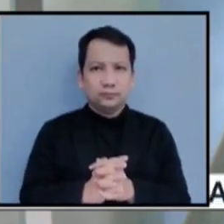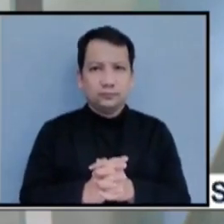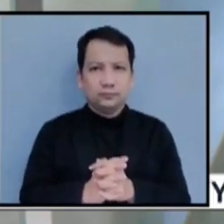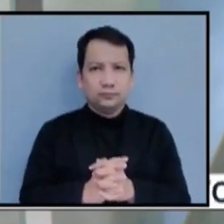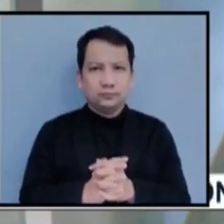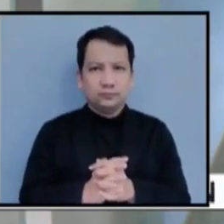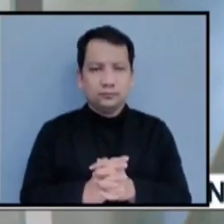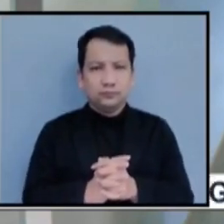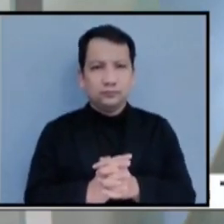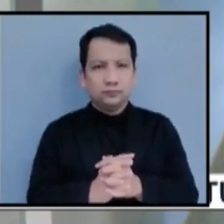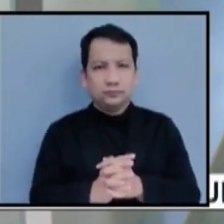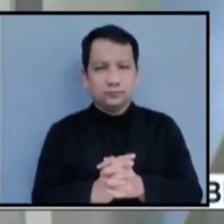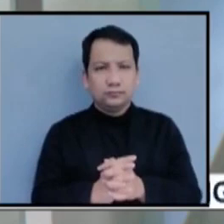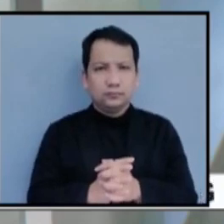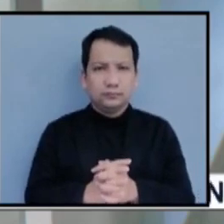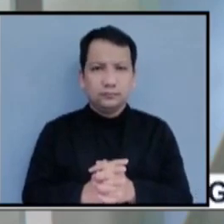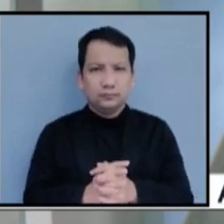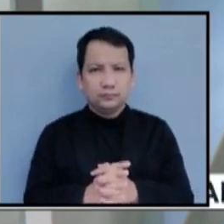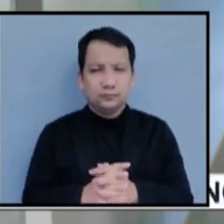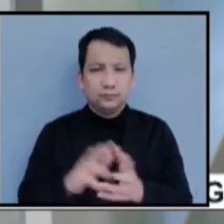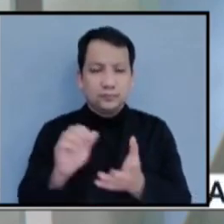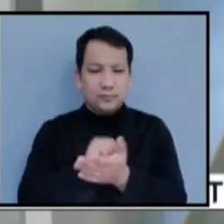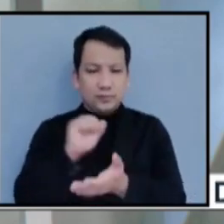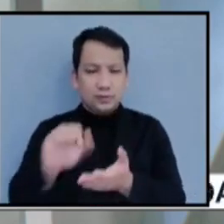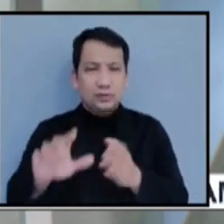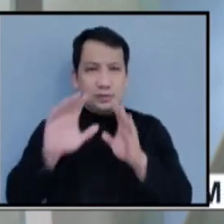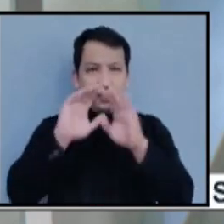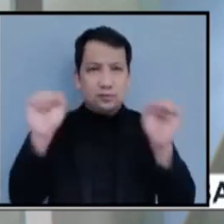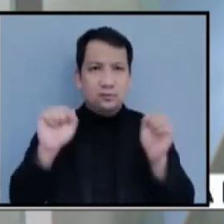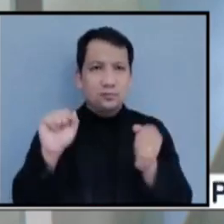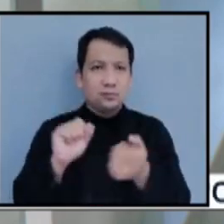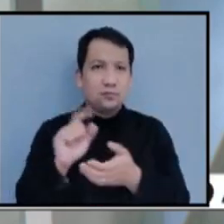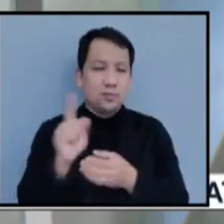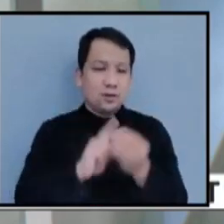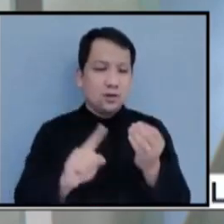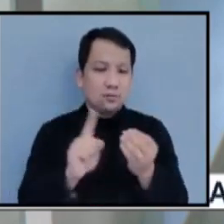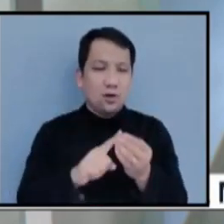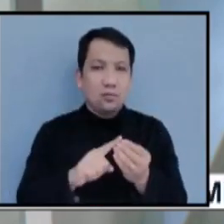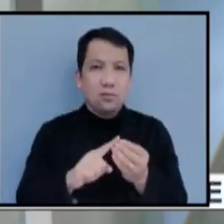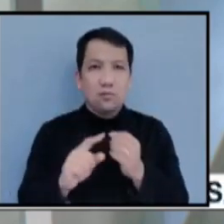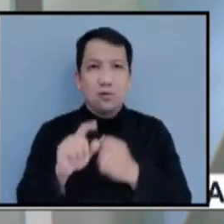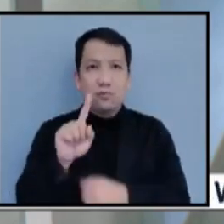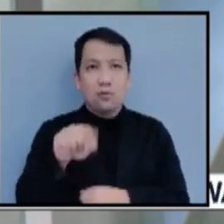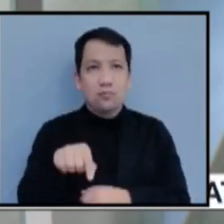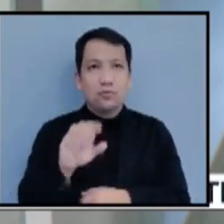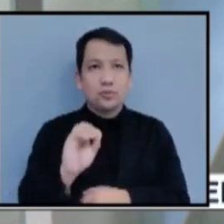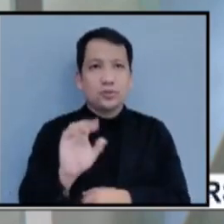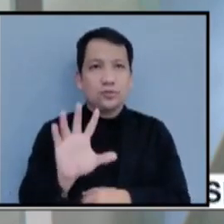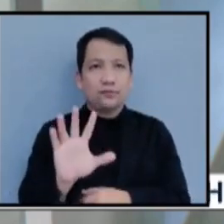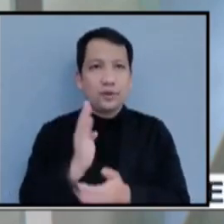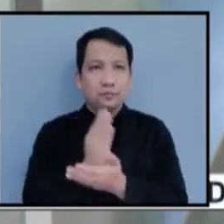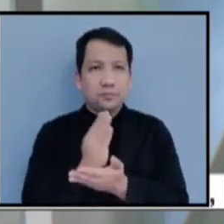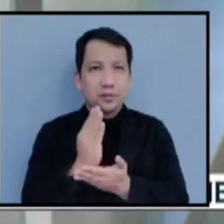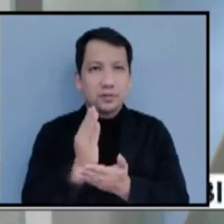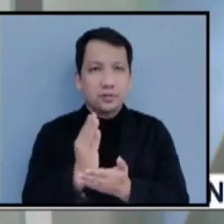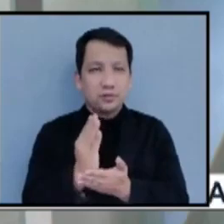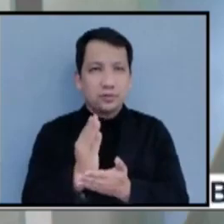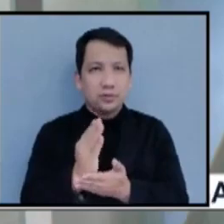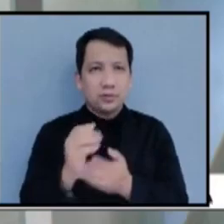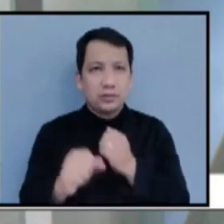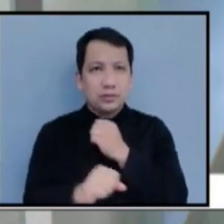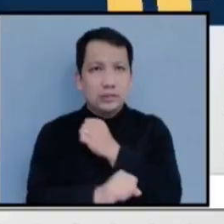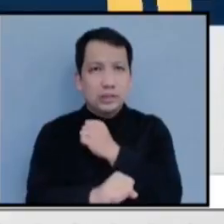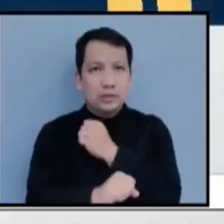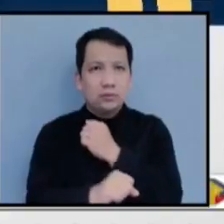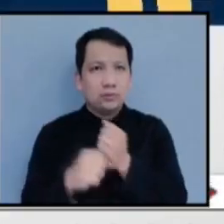unang ginang Imelda Marcos at iba pa na may kinalaman sa umano'y 1.05 billion pesos na ill-gotten wealth. Sa